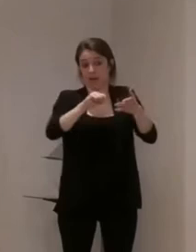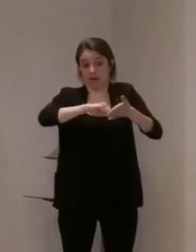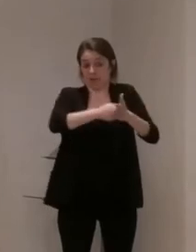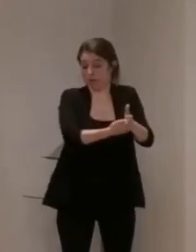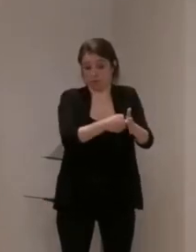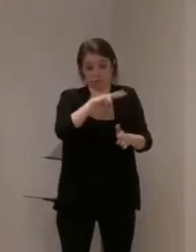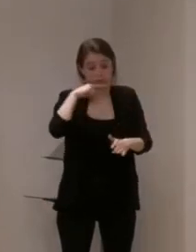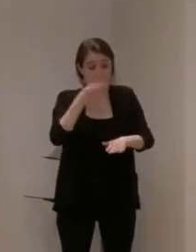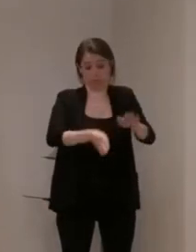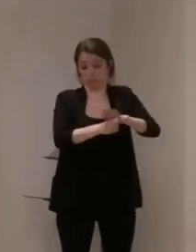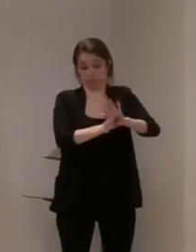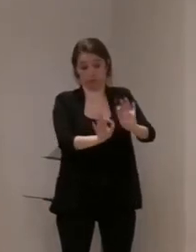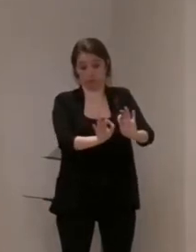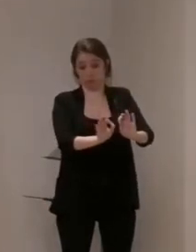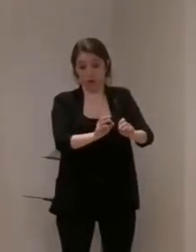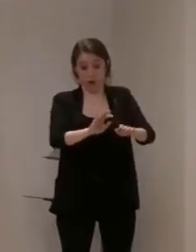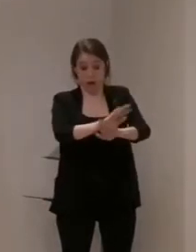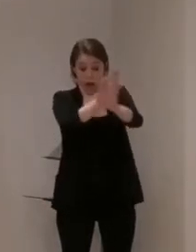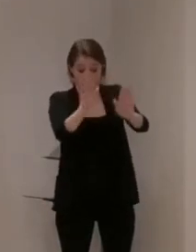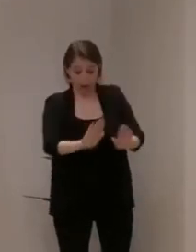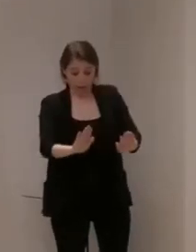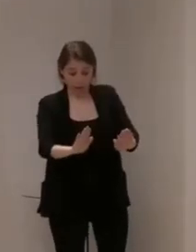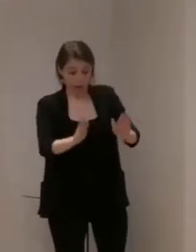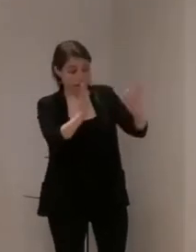mantenint. I no s'acaba